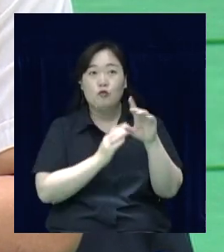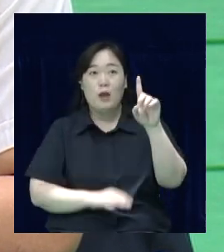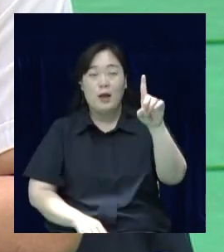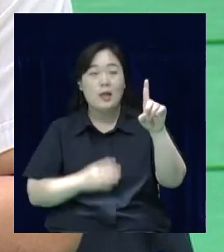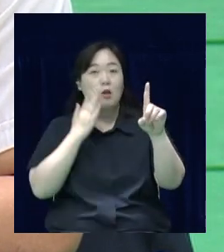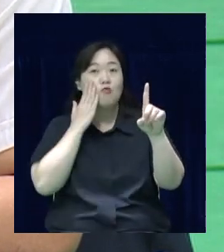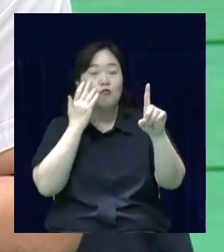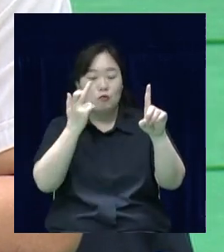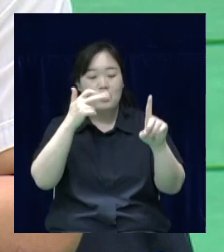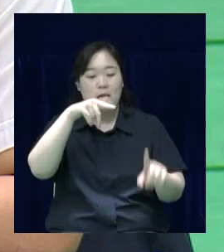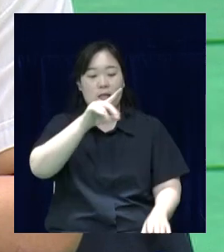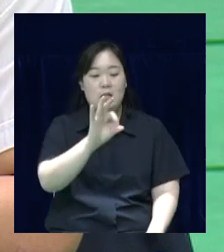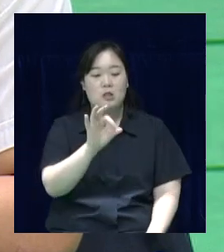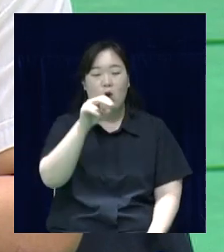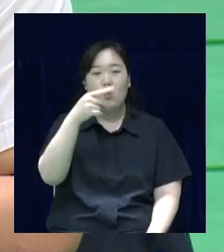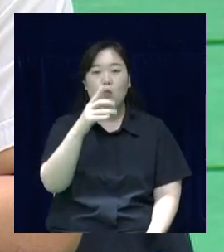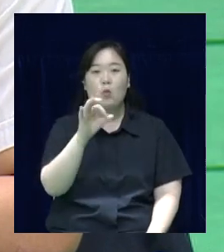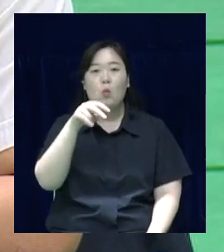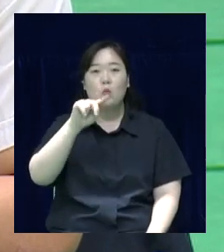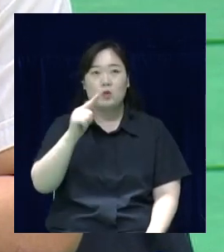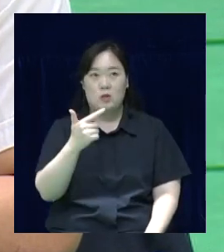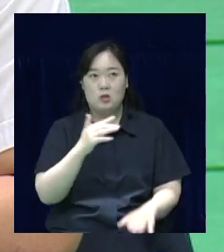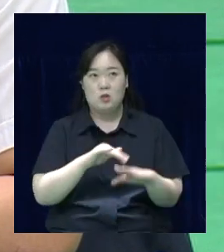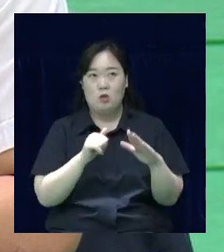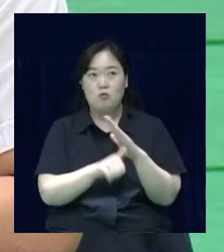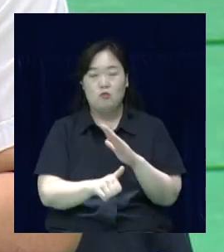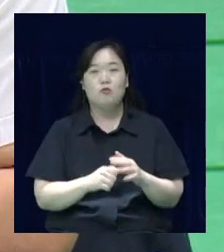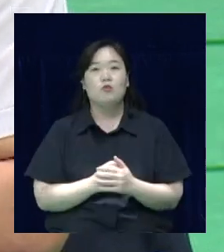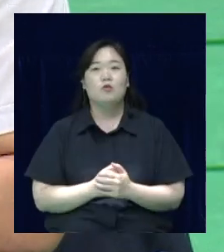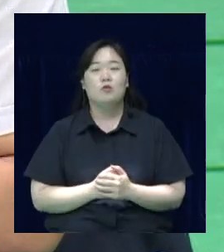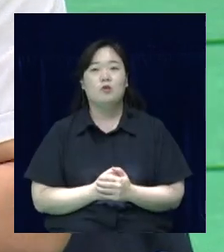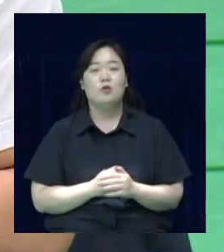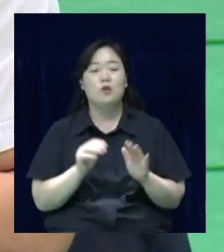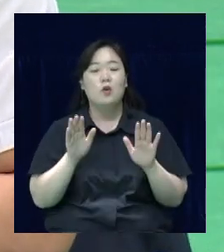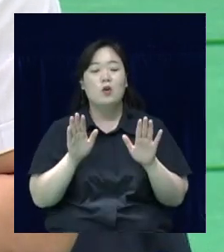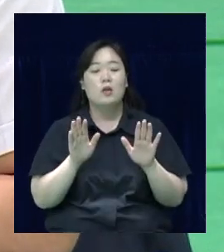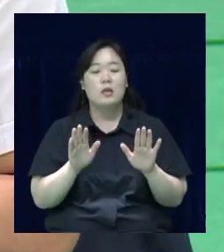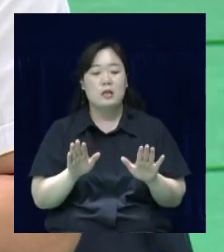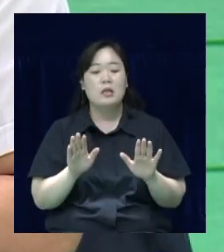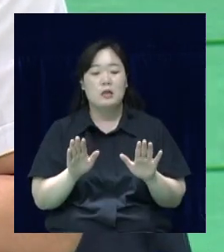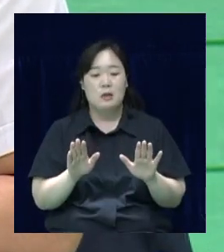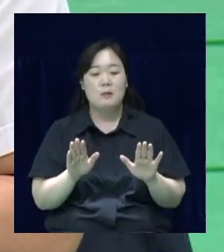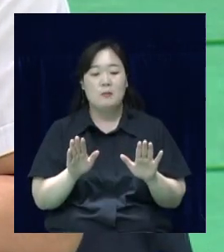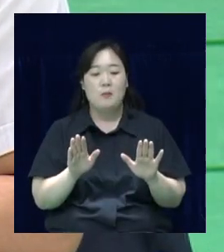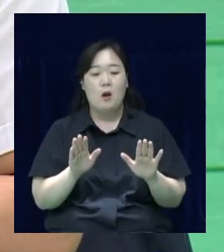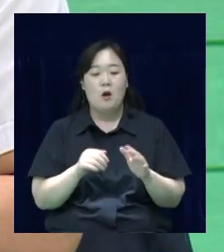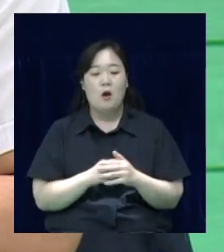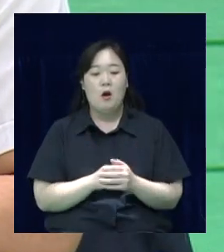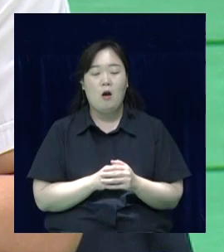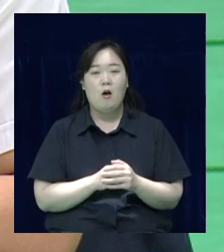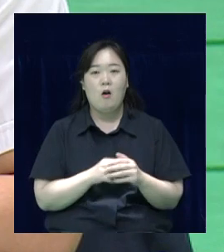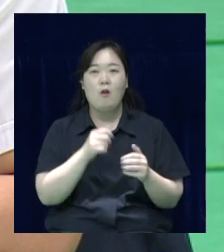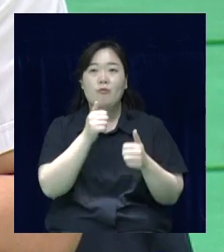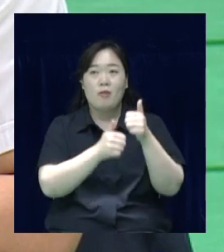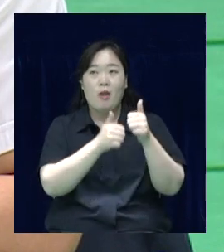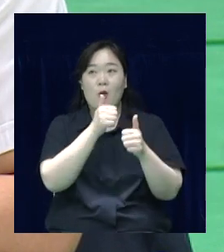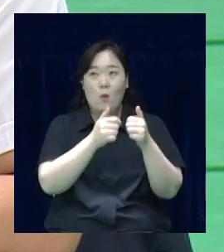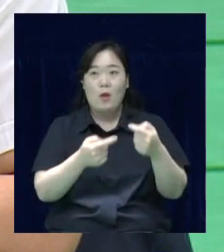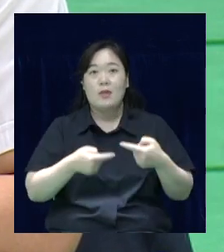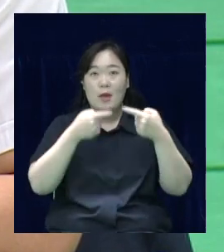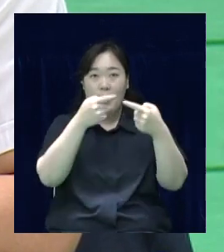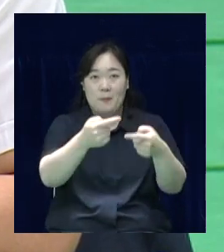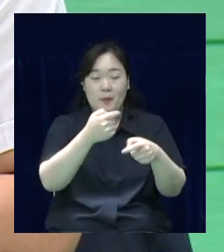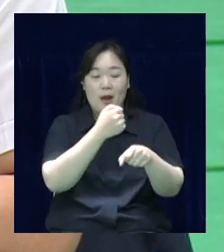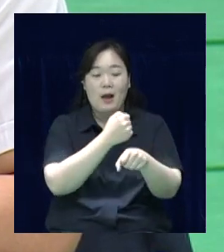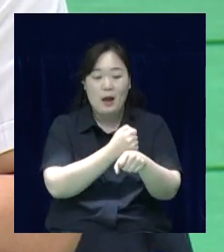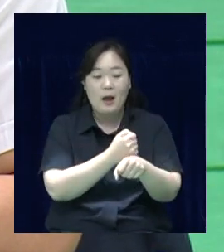소속의 정금산 선수가 아닐까 싶습니다. 네. 이번 대회는 그 바레인 청소년 대회에 출전할 선수를 선발하는